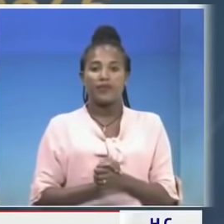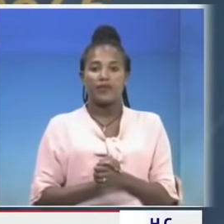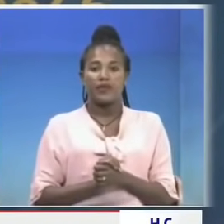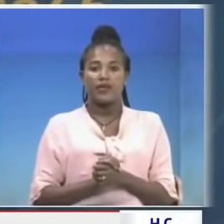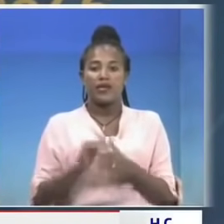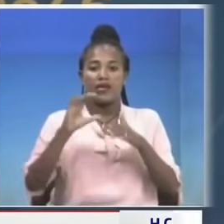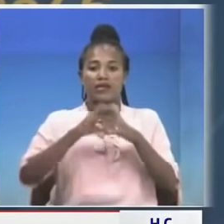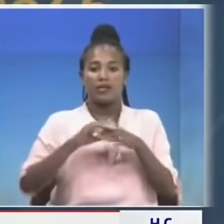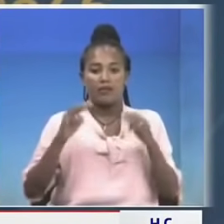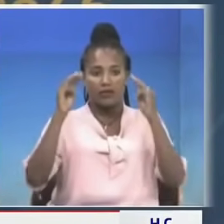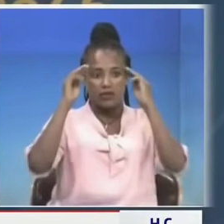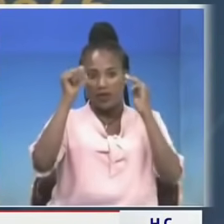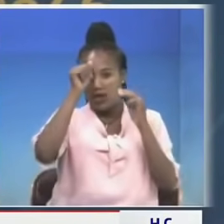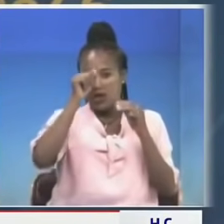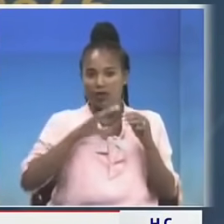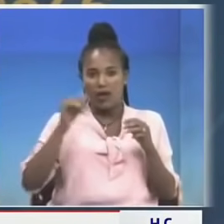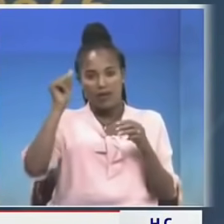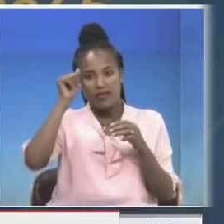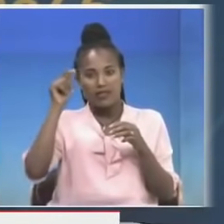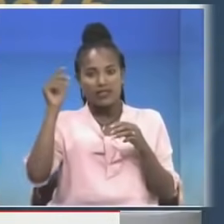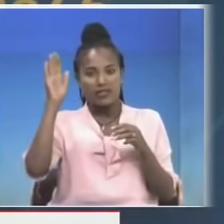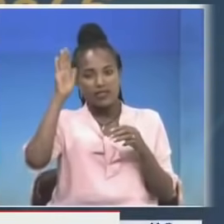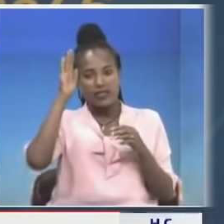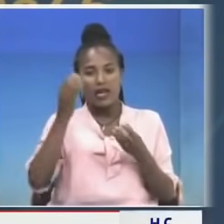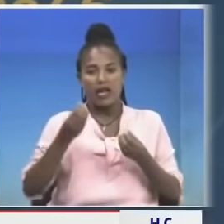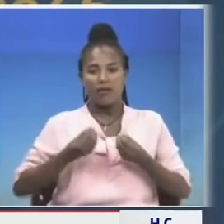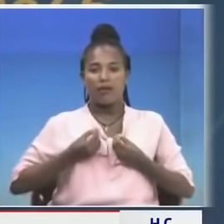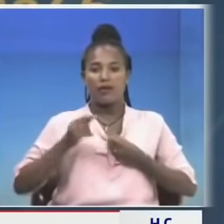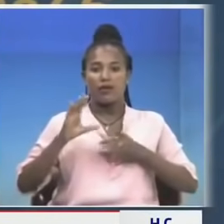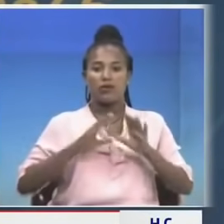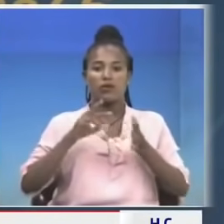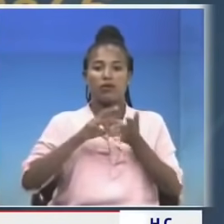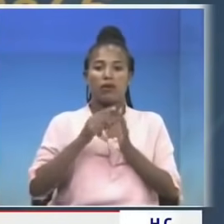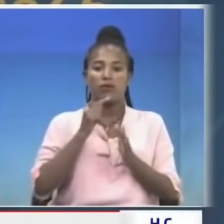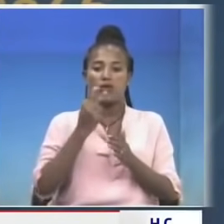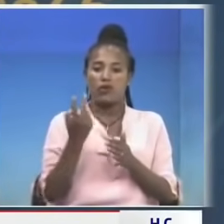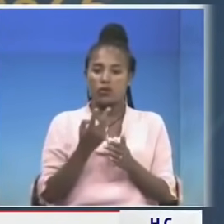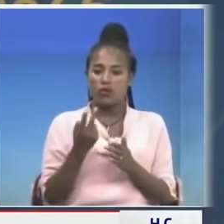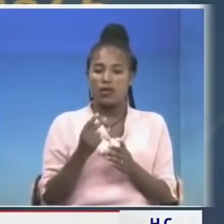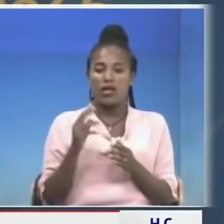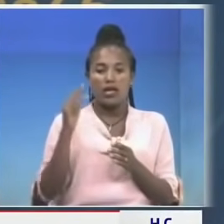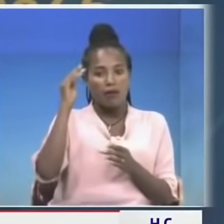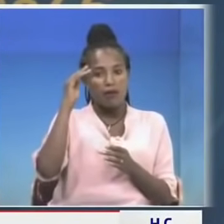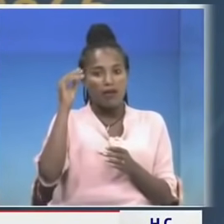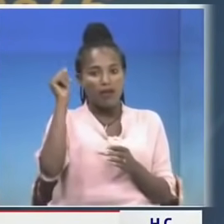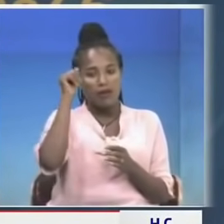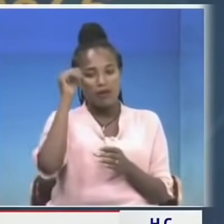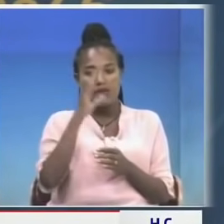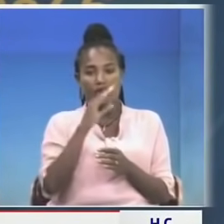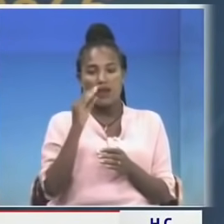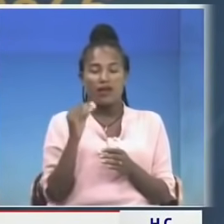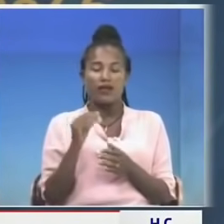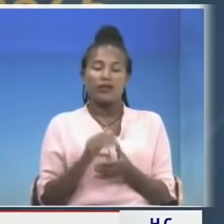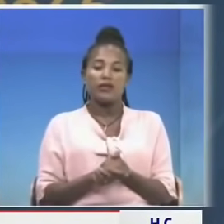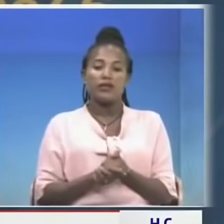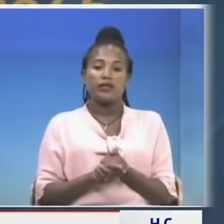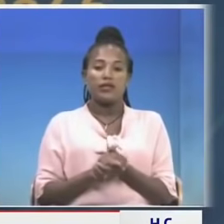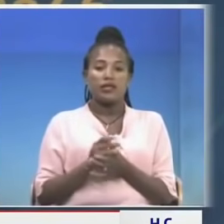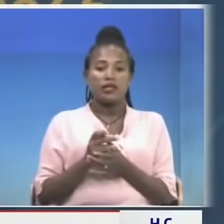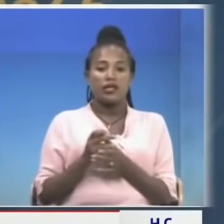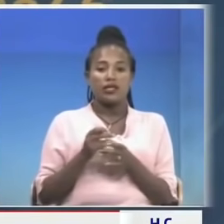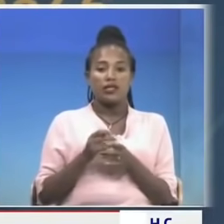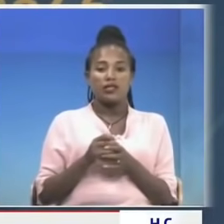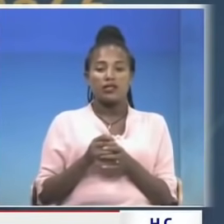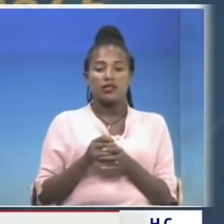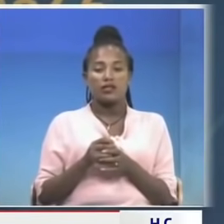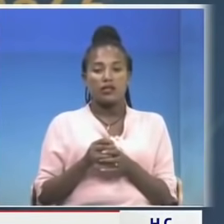የገንዘብ ሚኒስትሩ አቶ አህመድ ሺዴ ተገኝተው አቀባበል አድርገውላቸዋል ማለት ነው። ለሁለቱም ለሙሐመድ አብዱላሂ ፋርማጆ እና ለጅቡቲው ፕሬዚዳንት እስማኤል